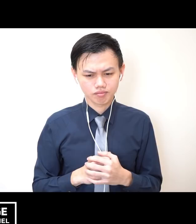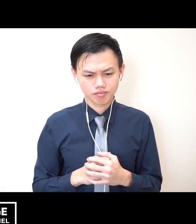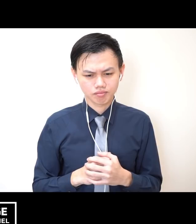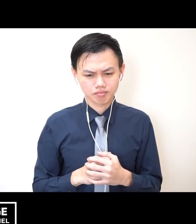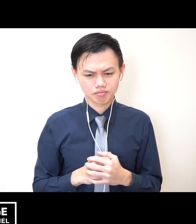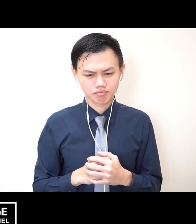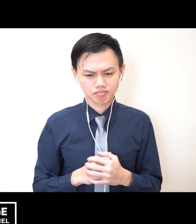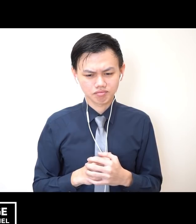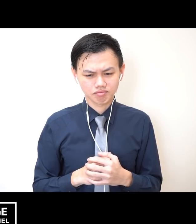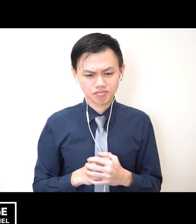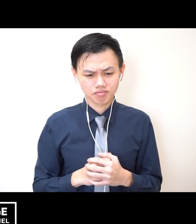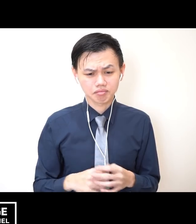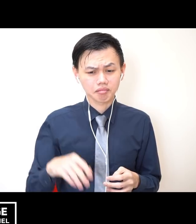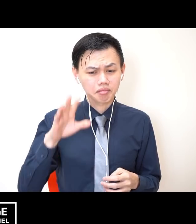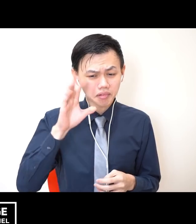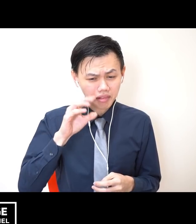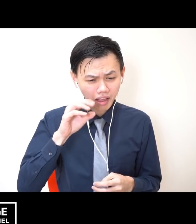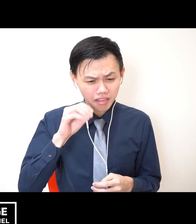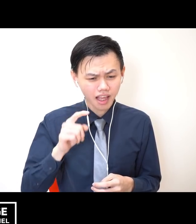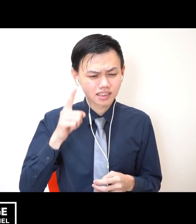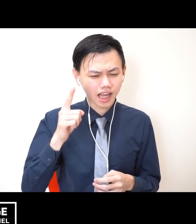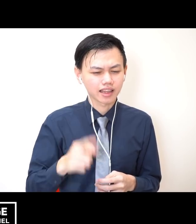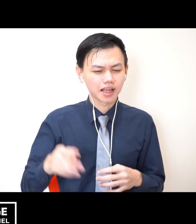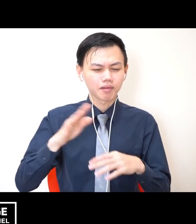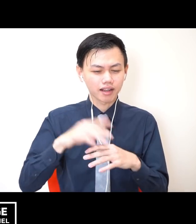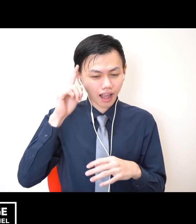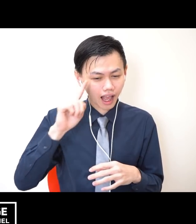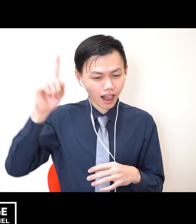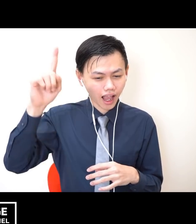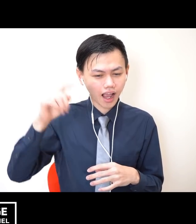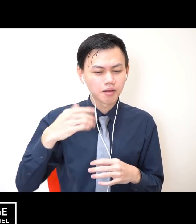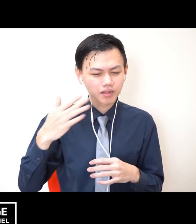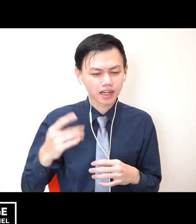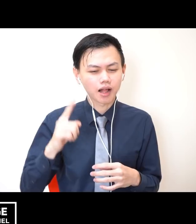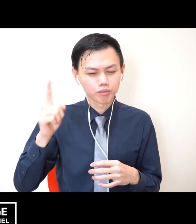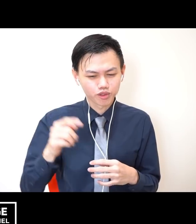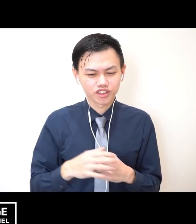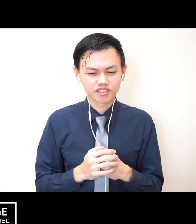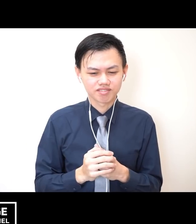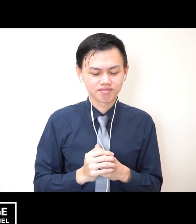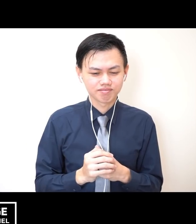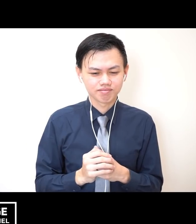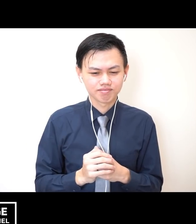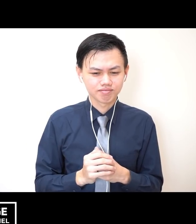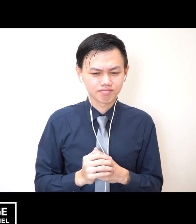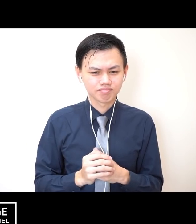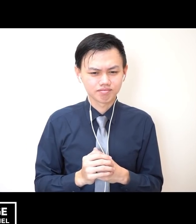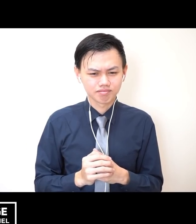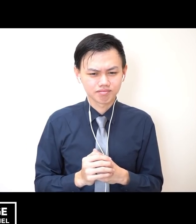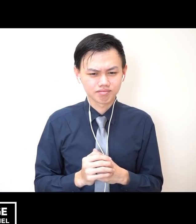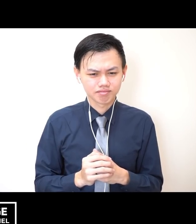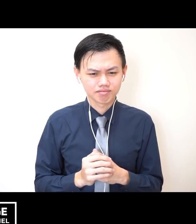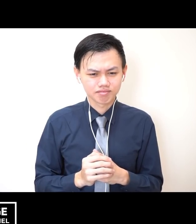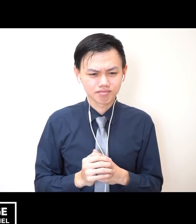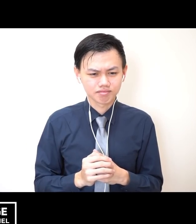taat kepada Allah. Biarpun hal itu membuat kematiannya mati di kayu salib. Jadi